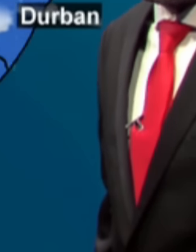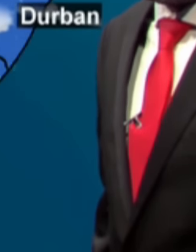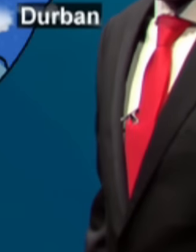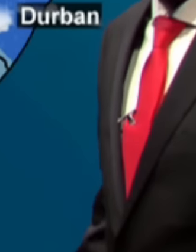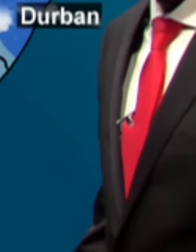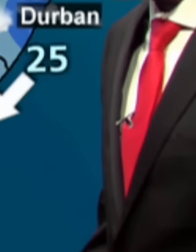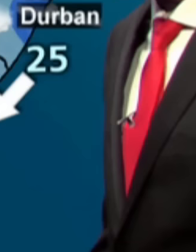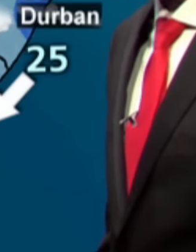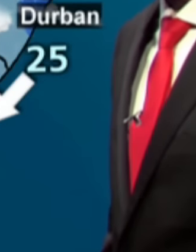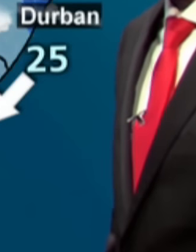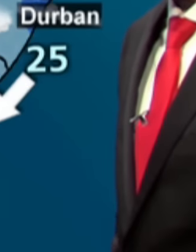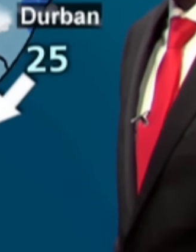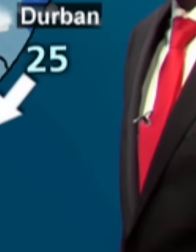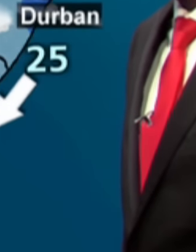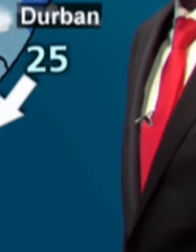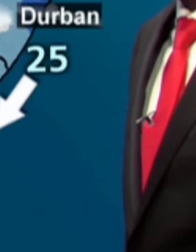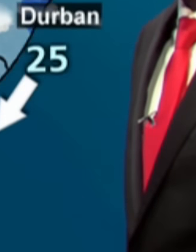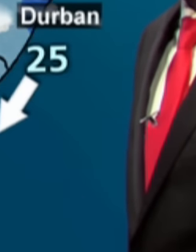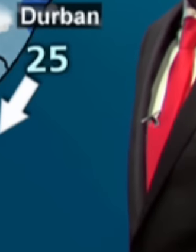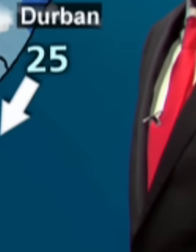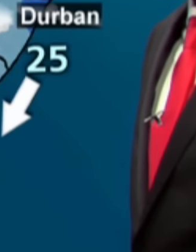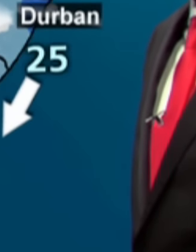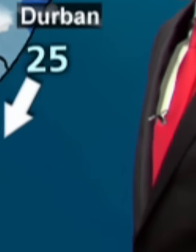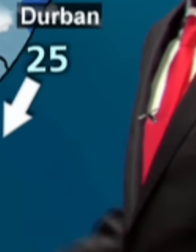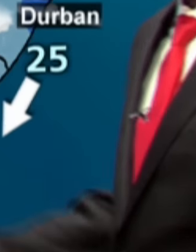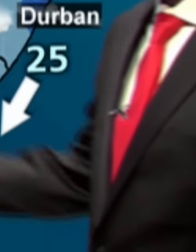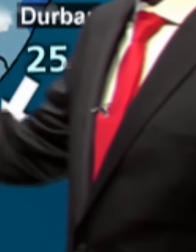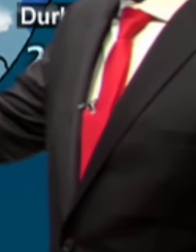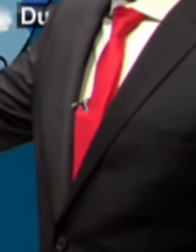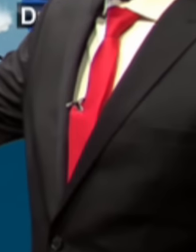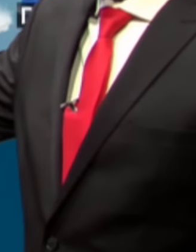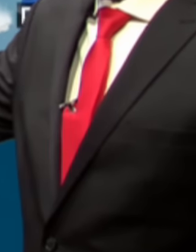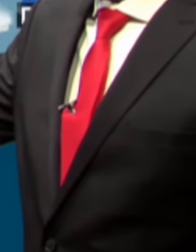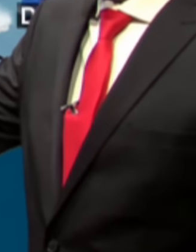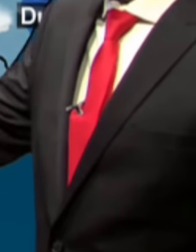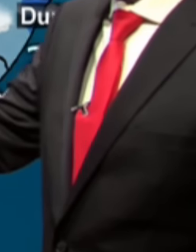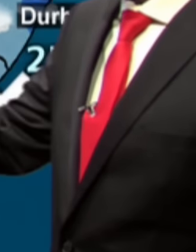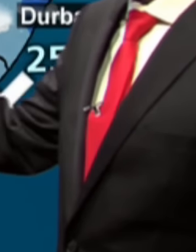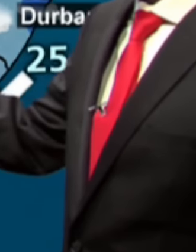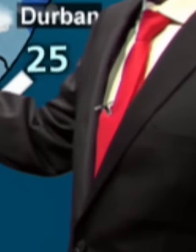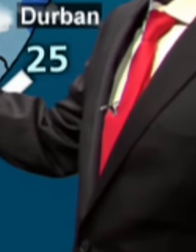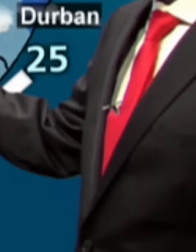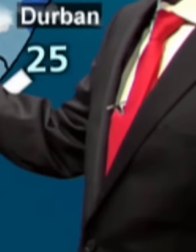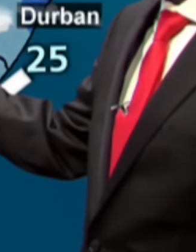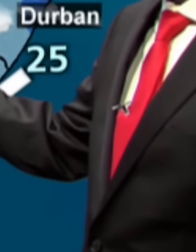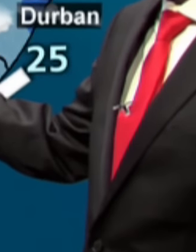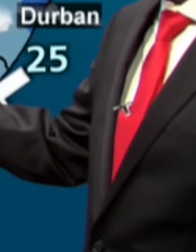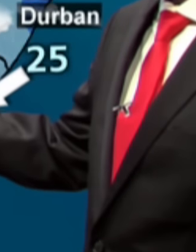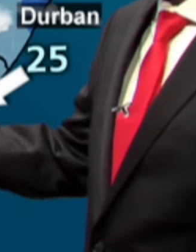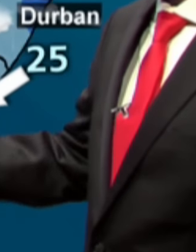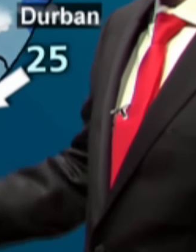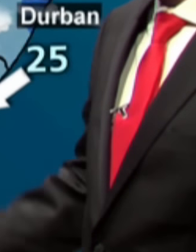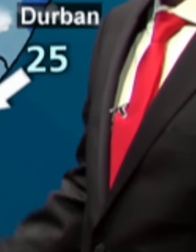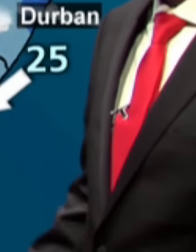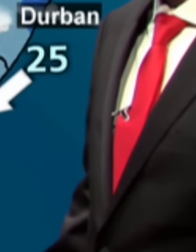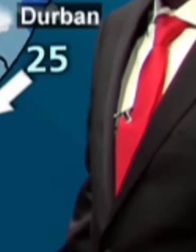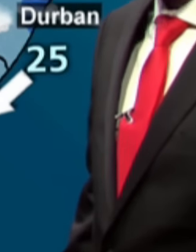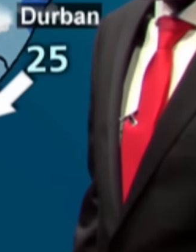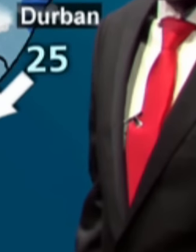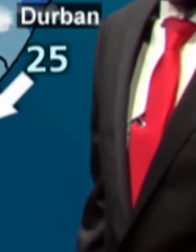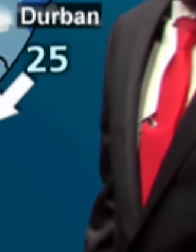tlhokomeleng la ka moswane re sa bona ga botse dipula tše di botse di tla ba gona mara wa pharapharile ka dikarolong tša ka Paleboa go tsena belo ka dikarolong tša ka bogare mena ga belo o